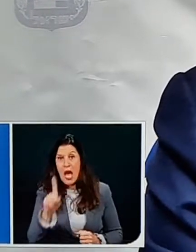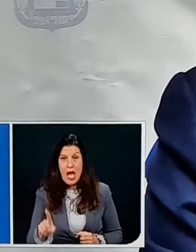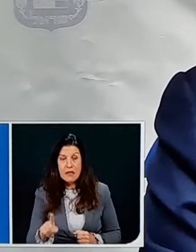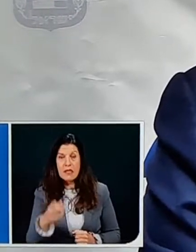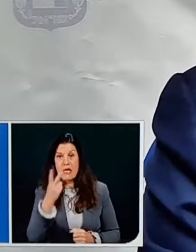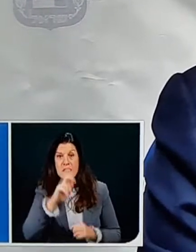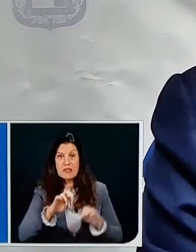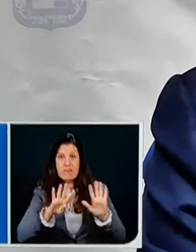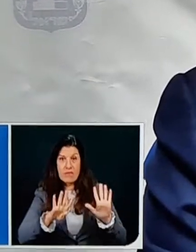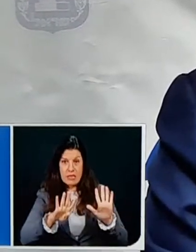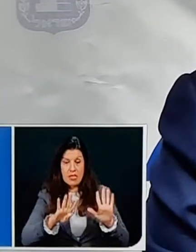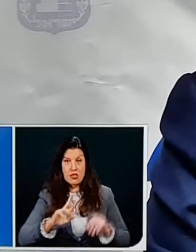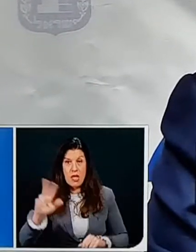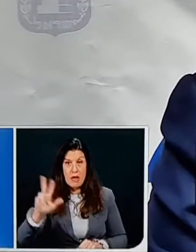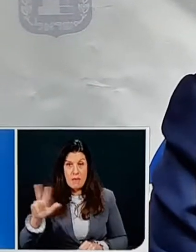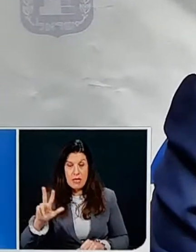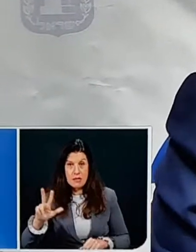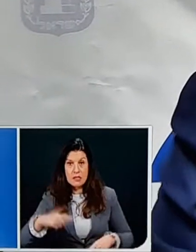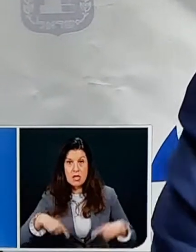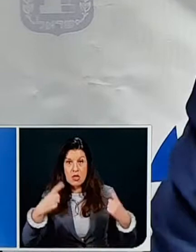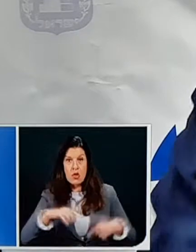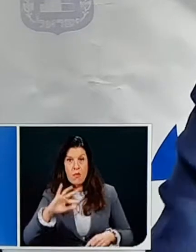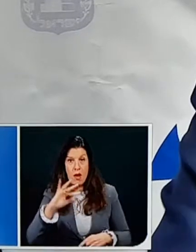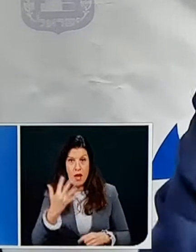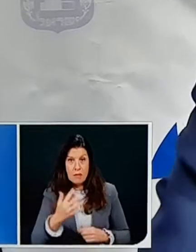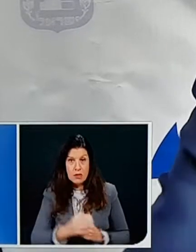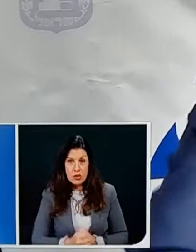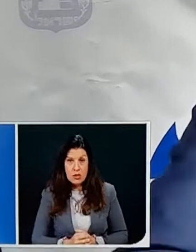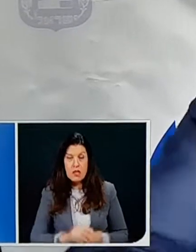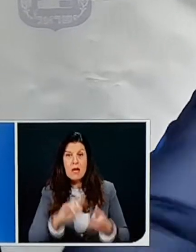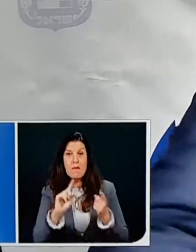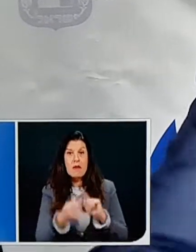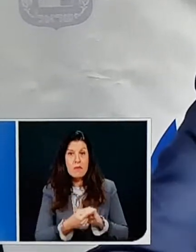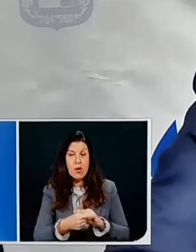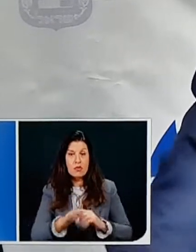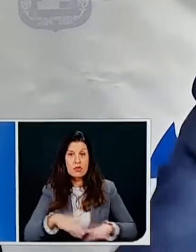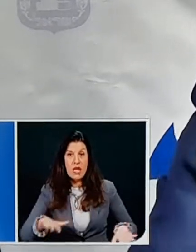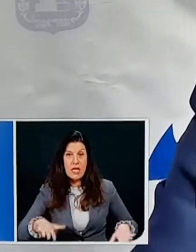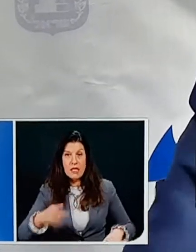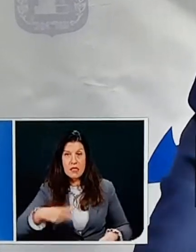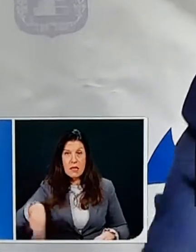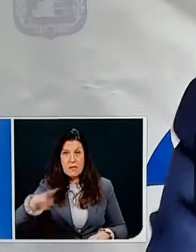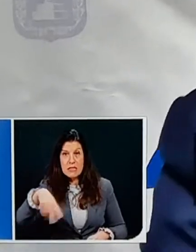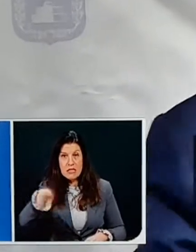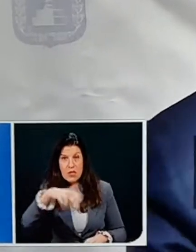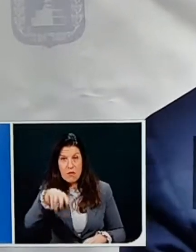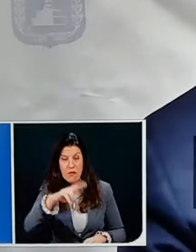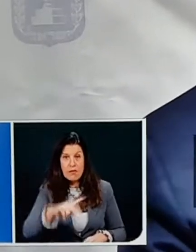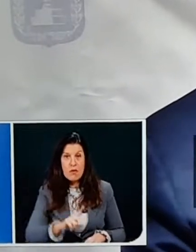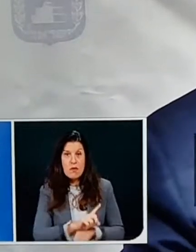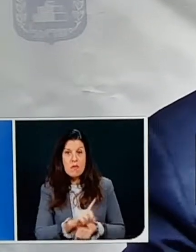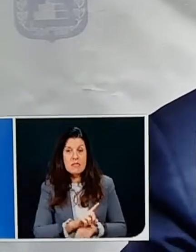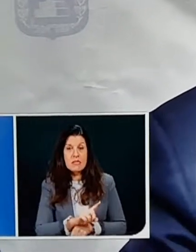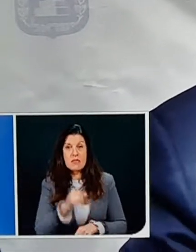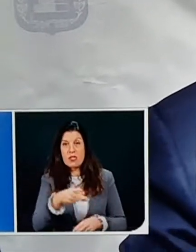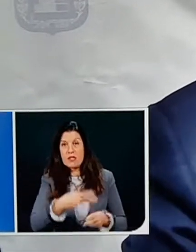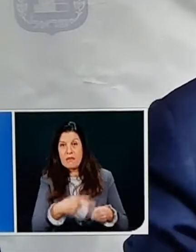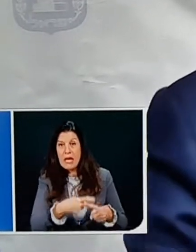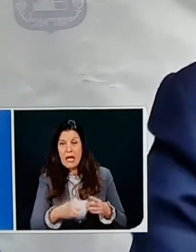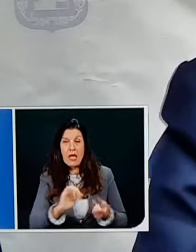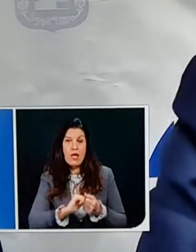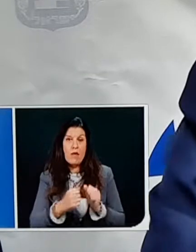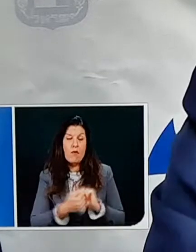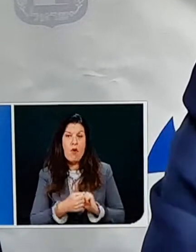ה-29 במרץ, יום חמישי, במקום שהילדים יסתובבו בזמן הניקיונות או לא יאפשרו להורים לצאת